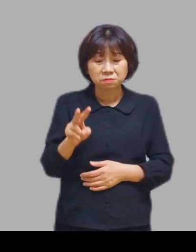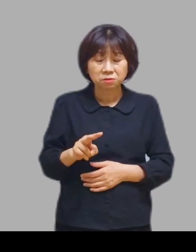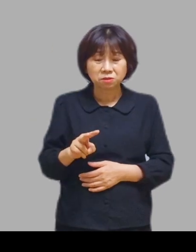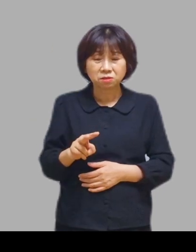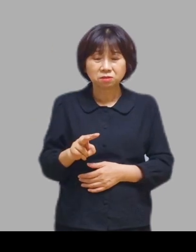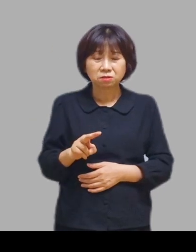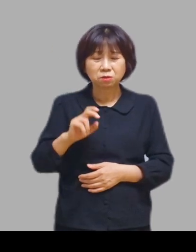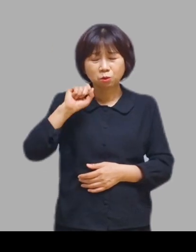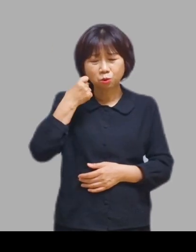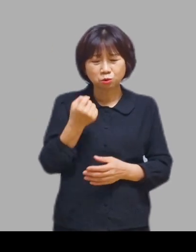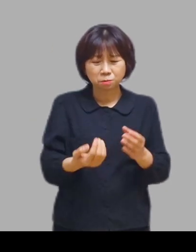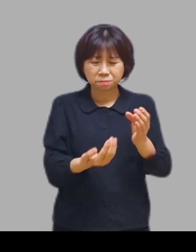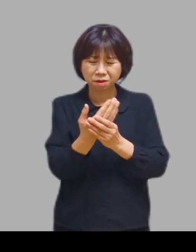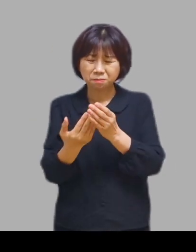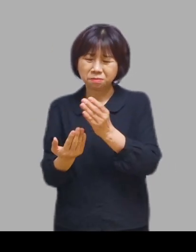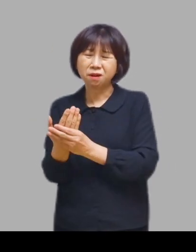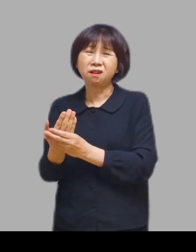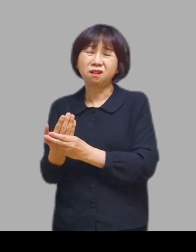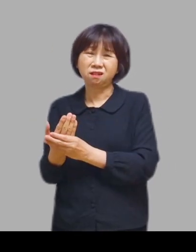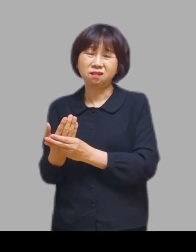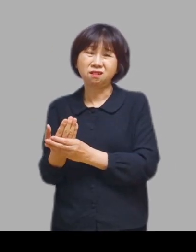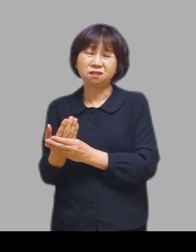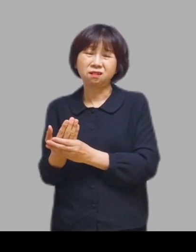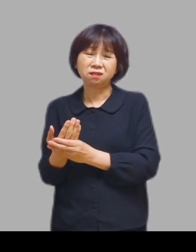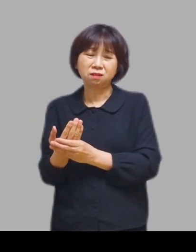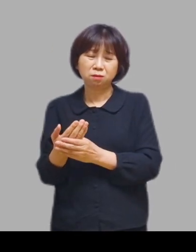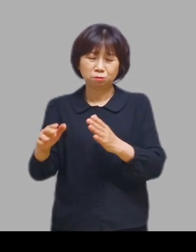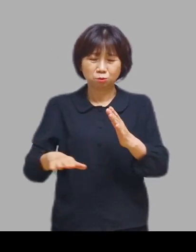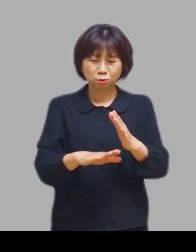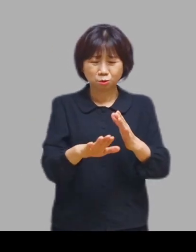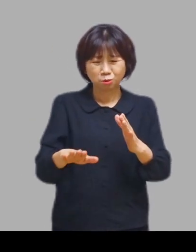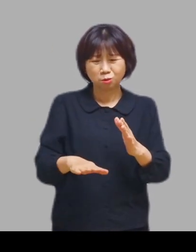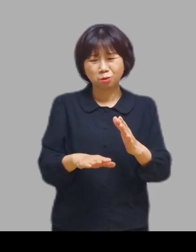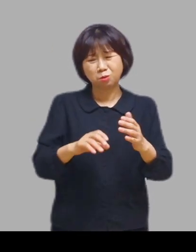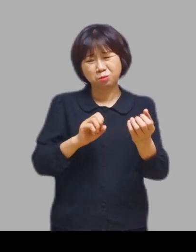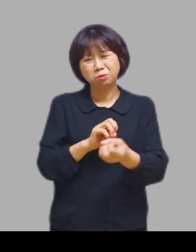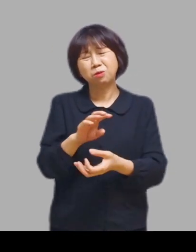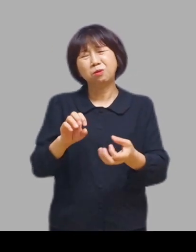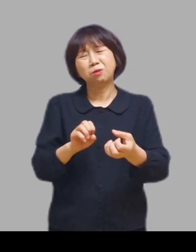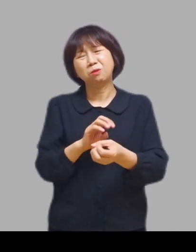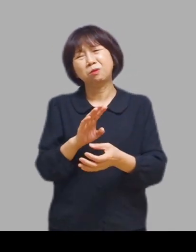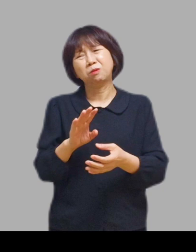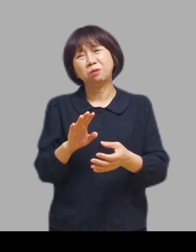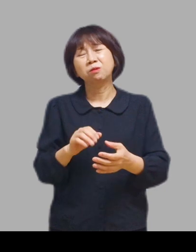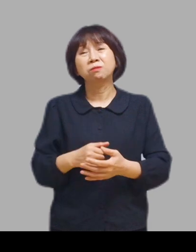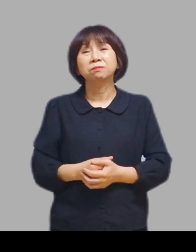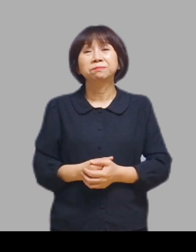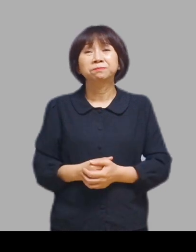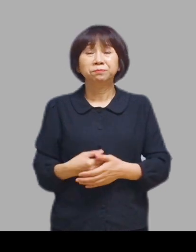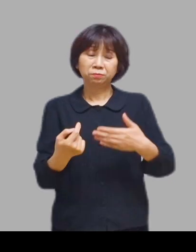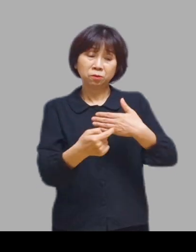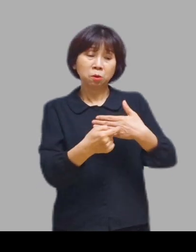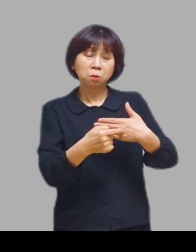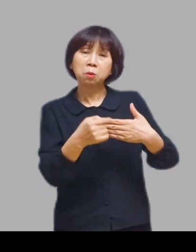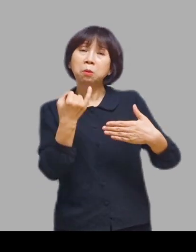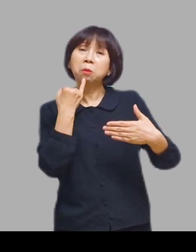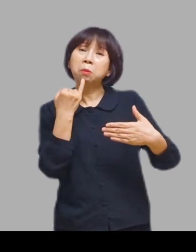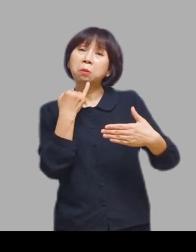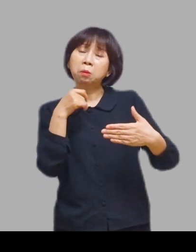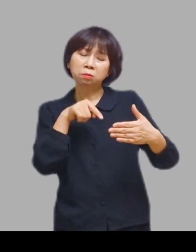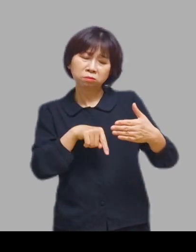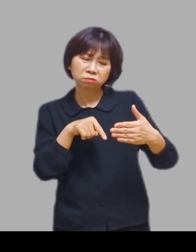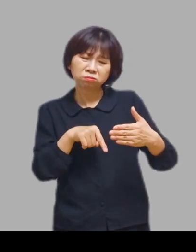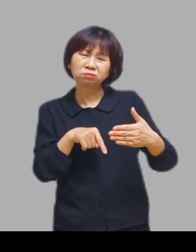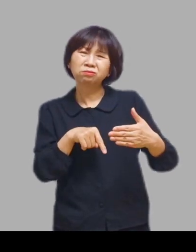갑작스럽게 여러 어려운 일이 겹치면서 집안의 분위기가 무너집니다. 겉으로는 아무 일 없는 것처럼